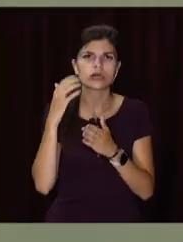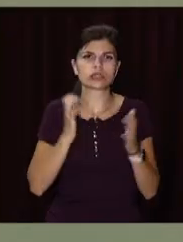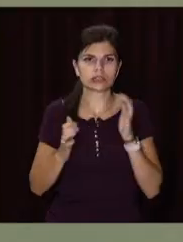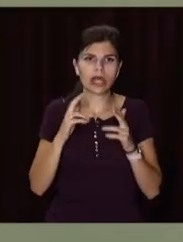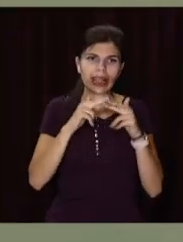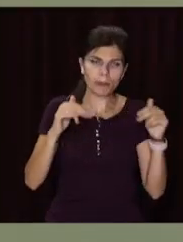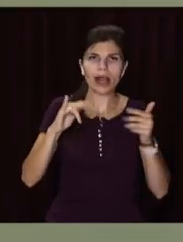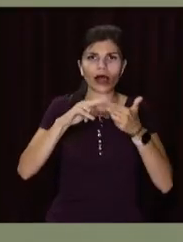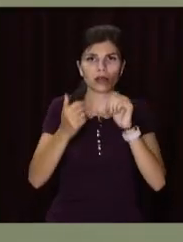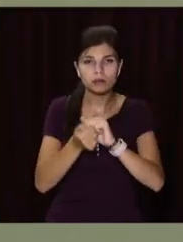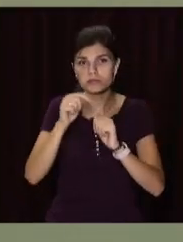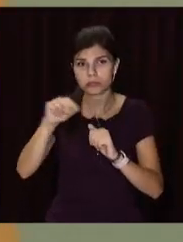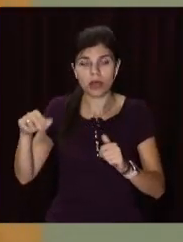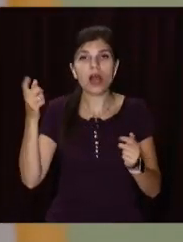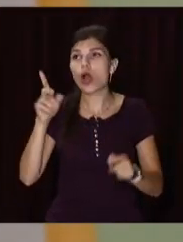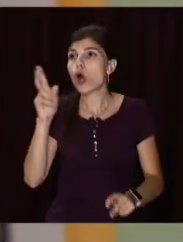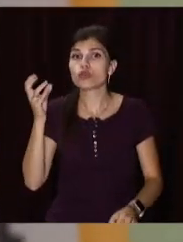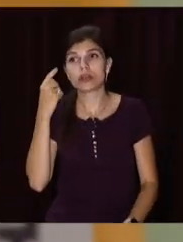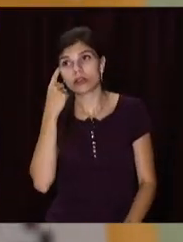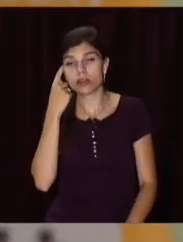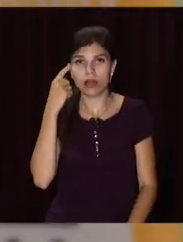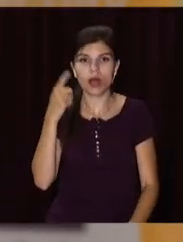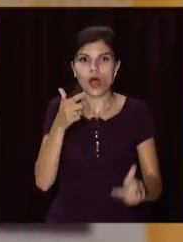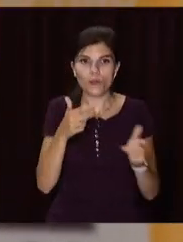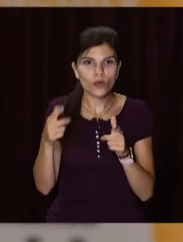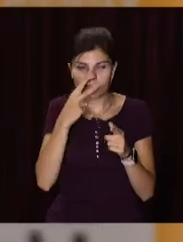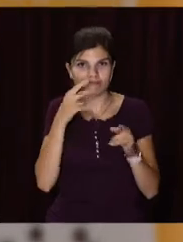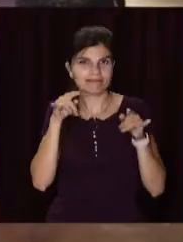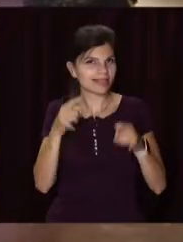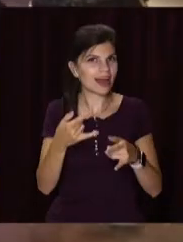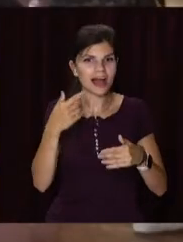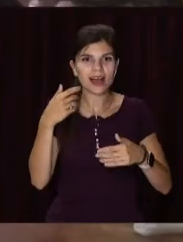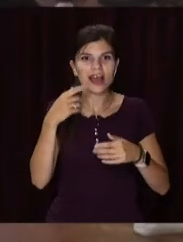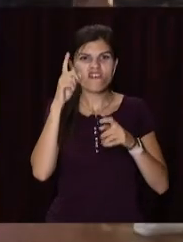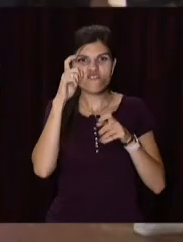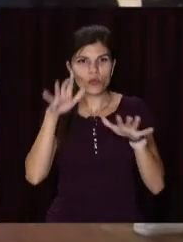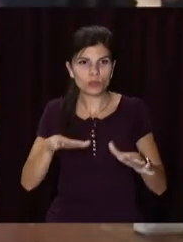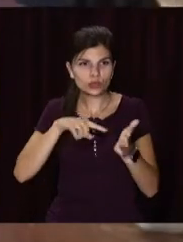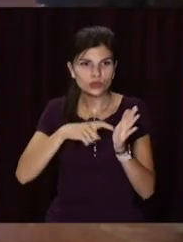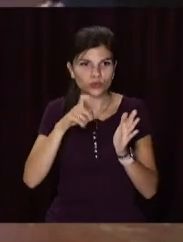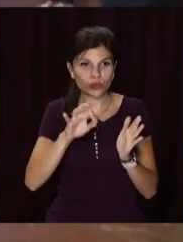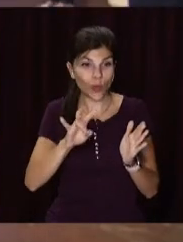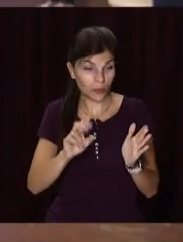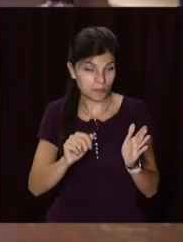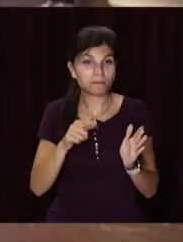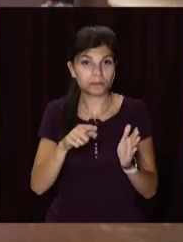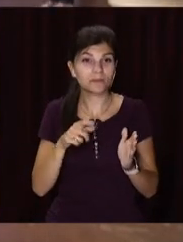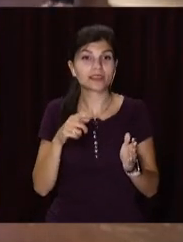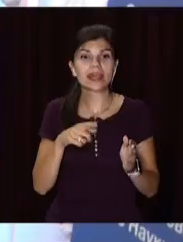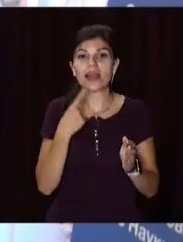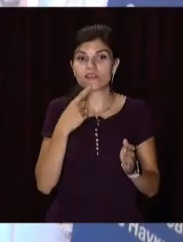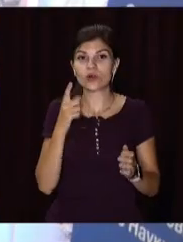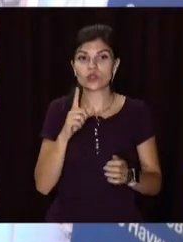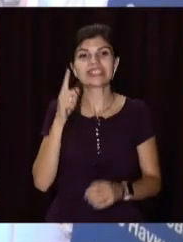Для абітурієнтів, які ще на роздоріжжі, вони підготували яскраві презентації та фотозони. Представники закладів вищої освіти